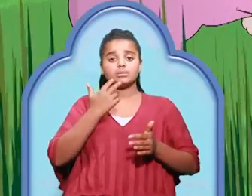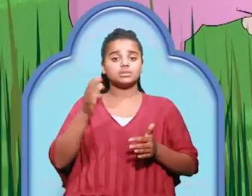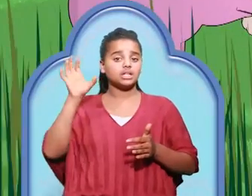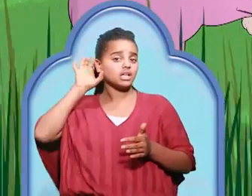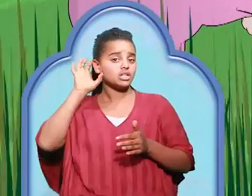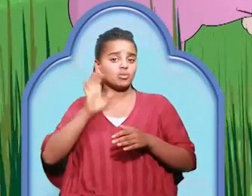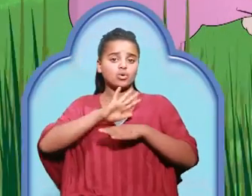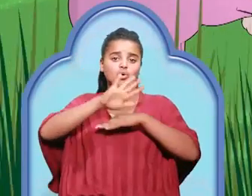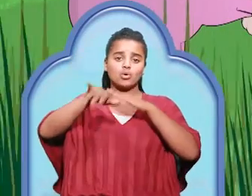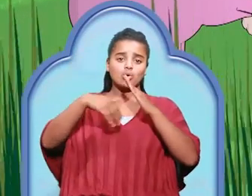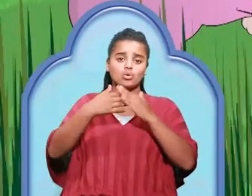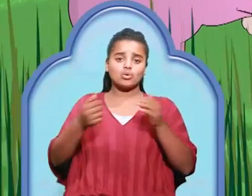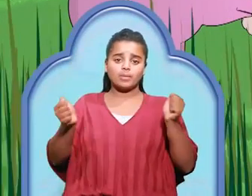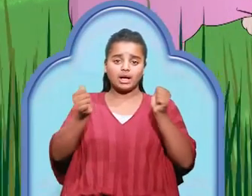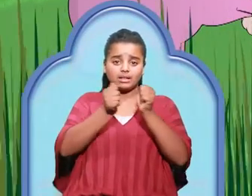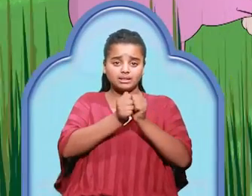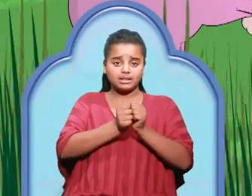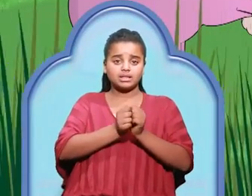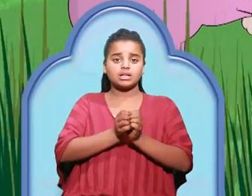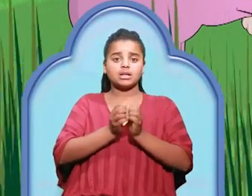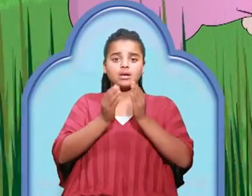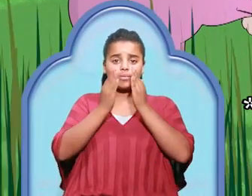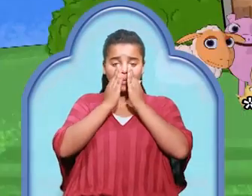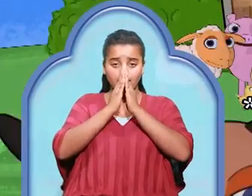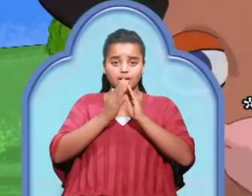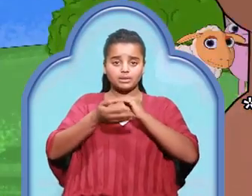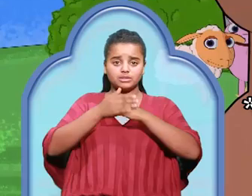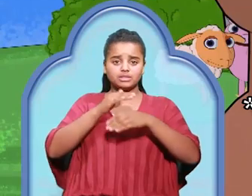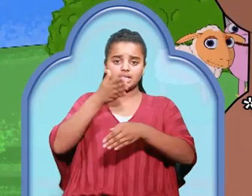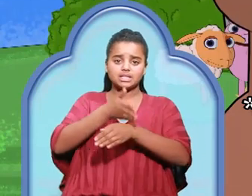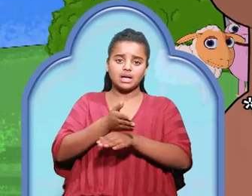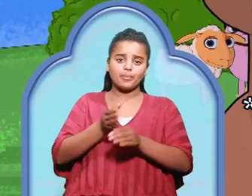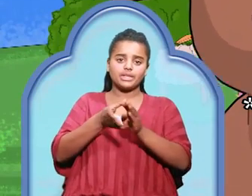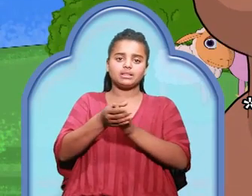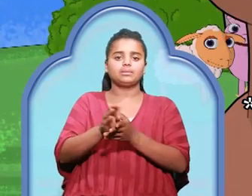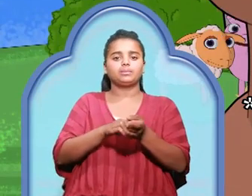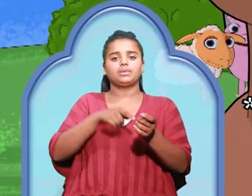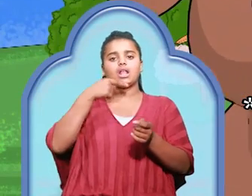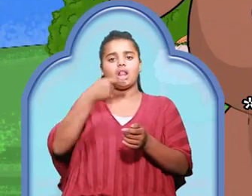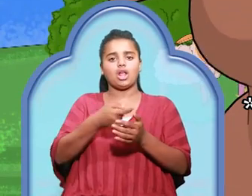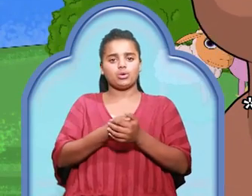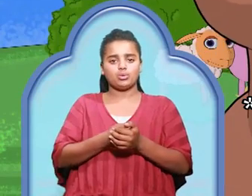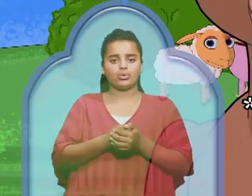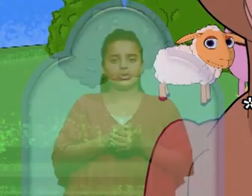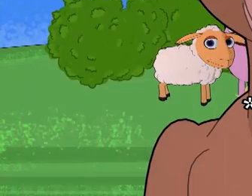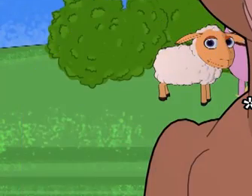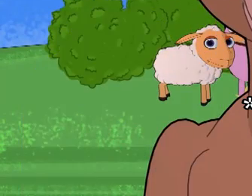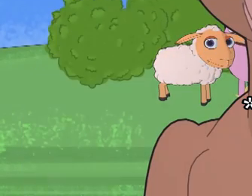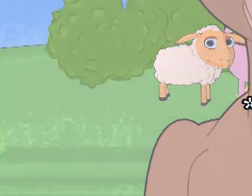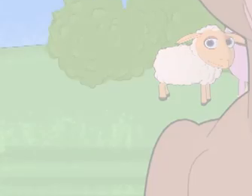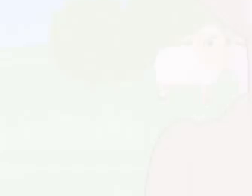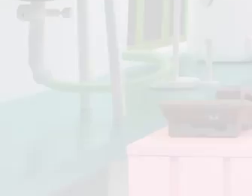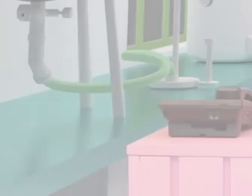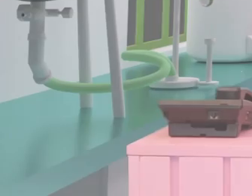በርሻ ውስጥ የነጥሻ ድምጽ ከሰሙ ሁሉም ባንድነት በማህረብ ሽፍን ከዛ መጥብ